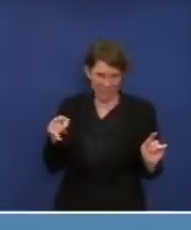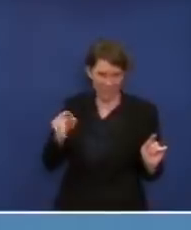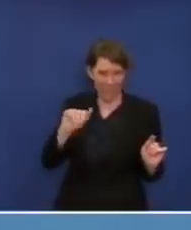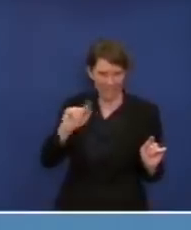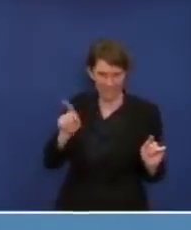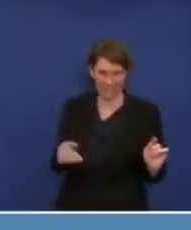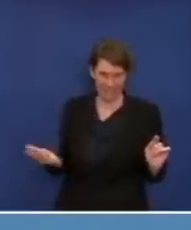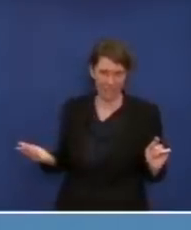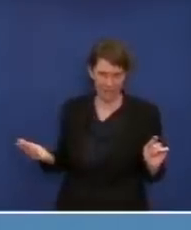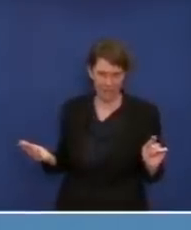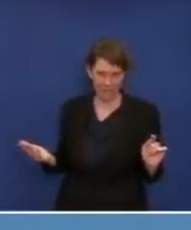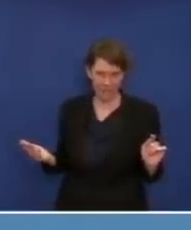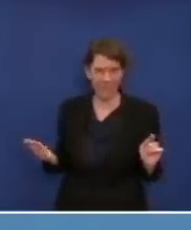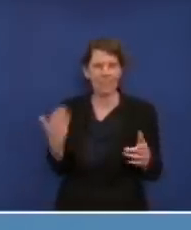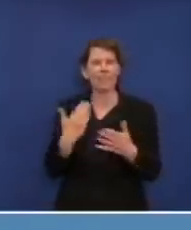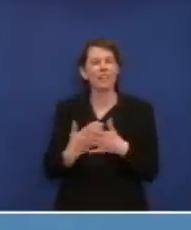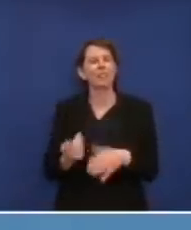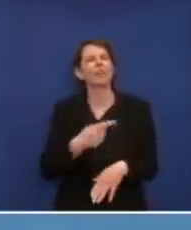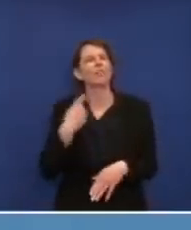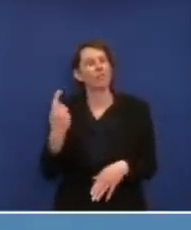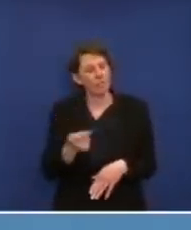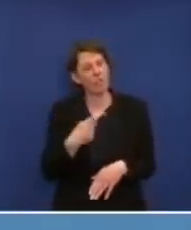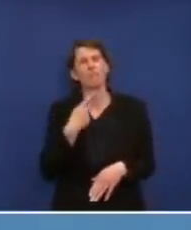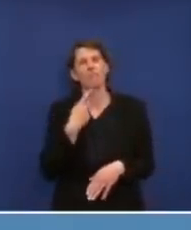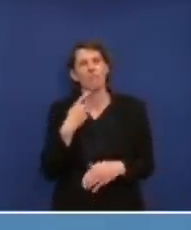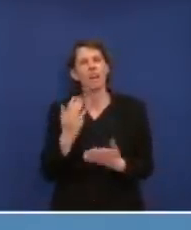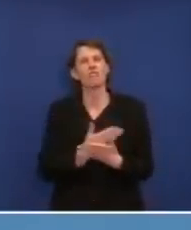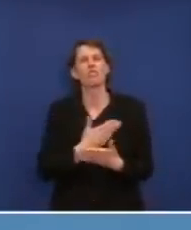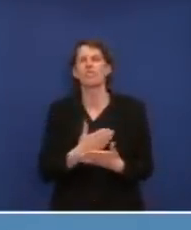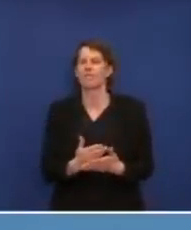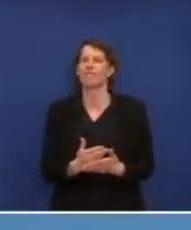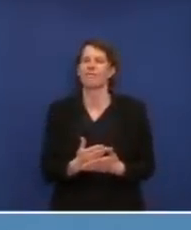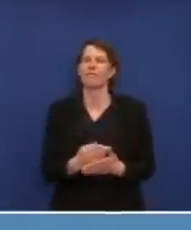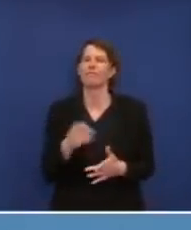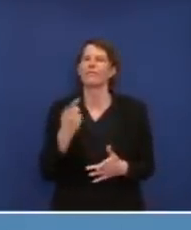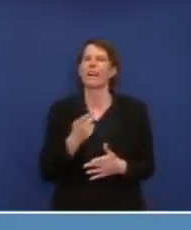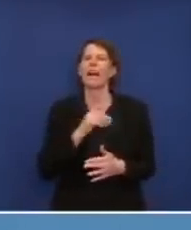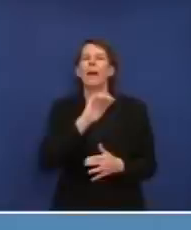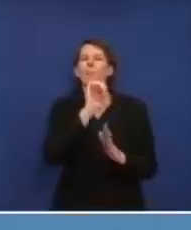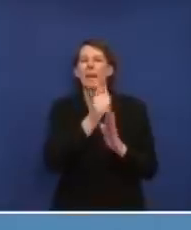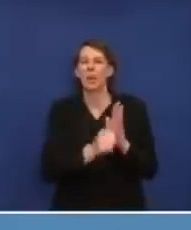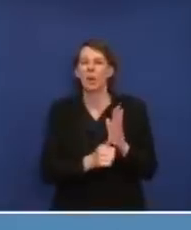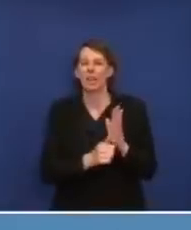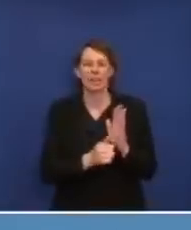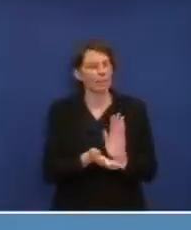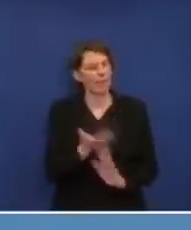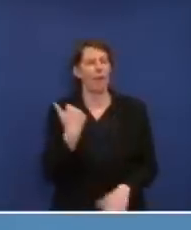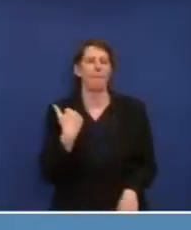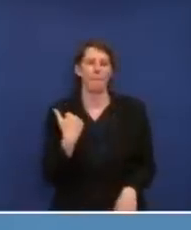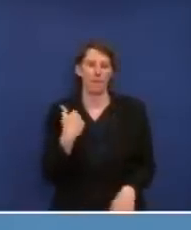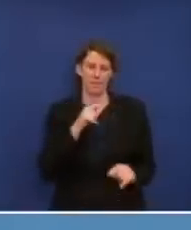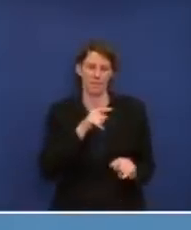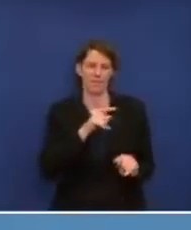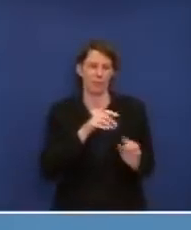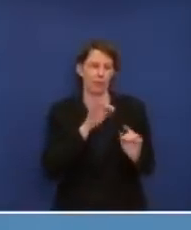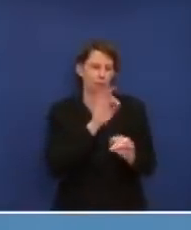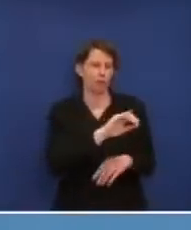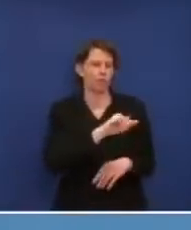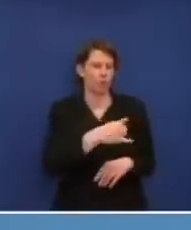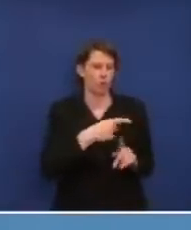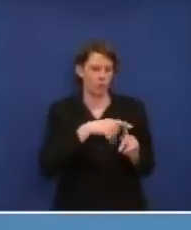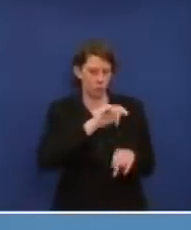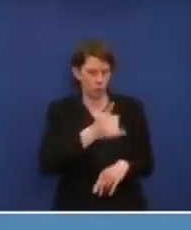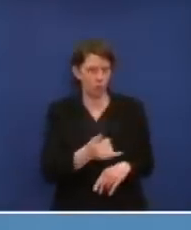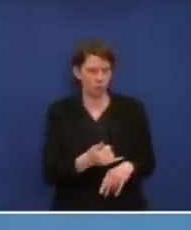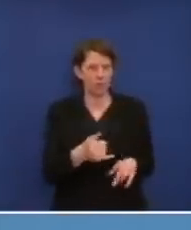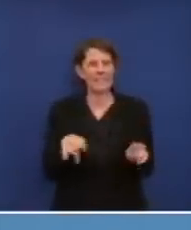Und wir haben uns halt eben tatsächlich dazu entschlossen, diese Priorisierung aufzugeben und genau so zu